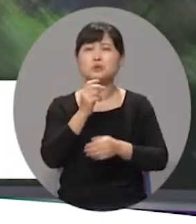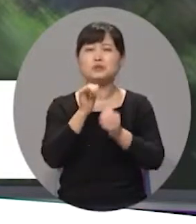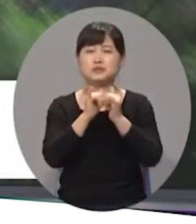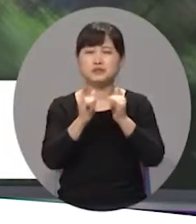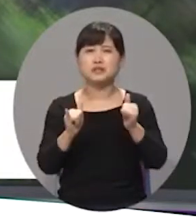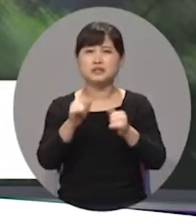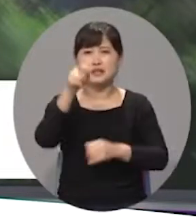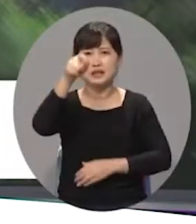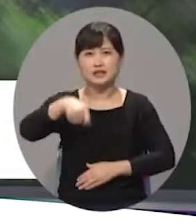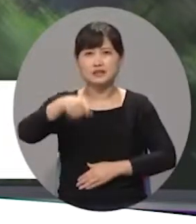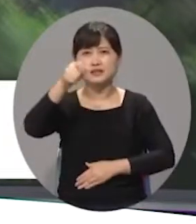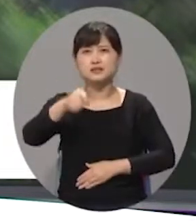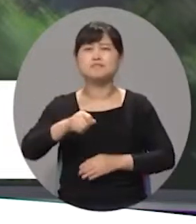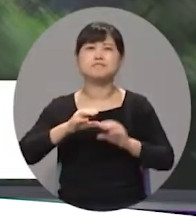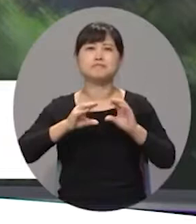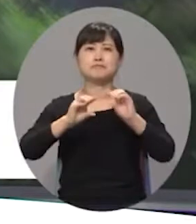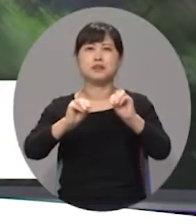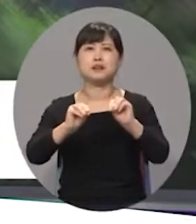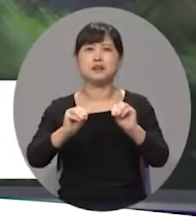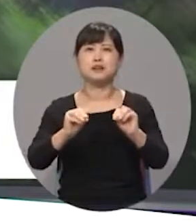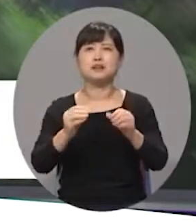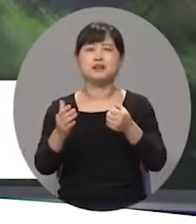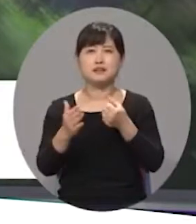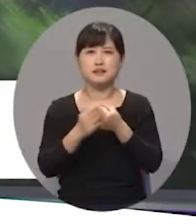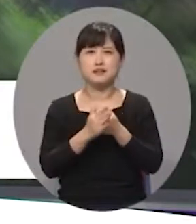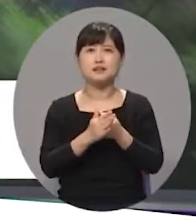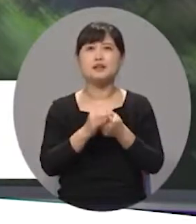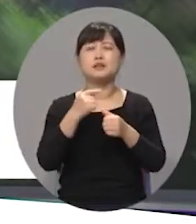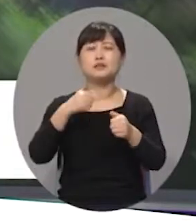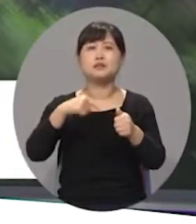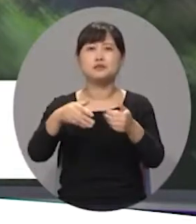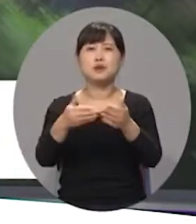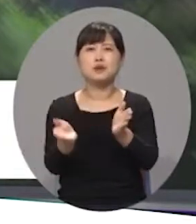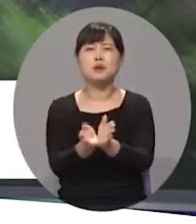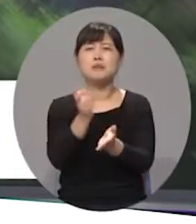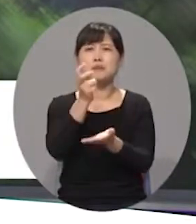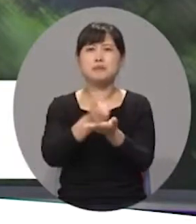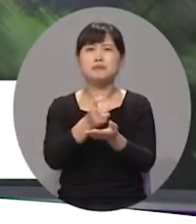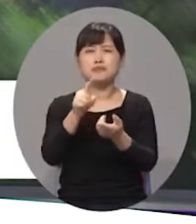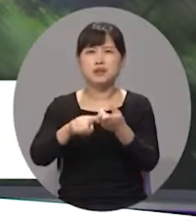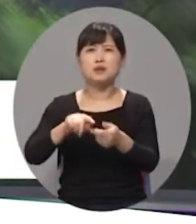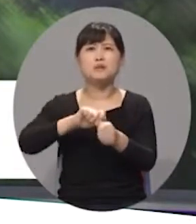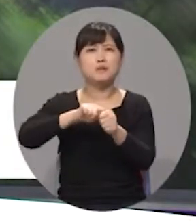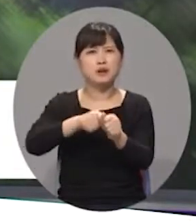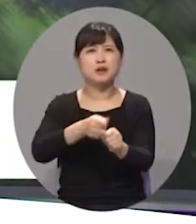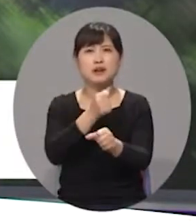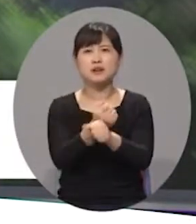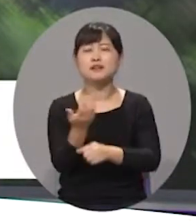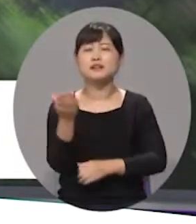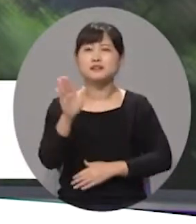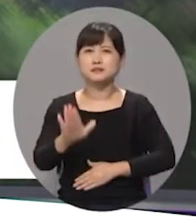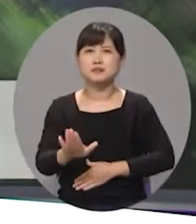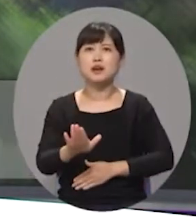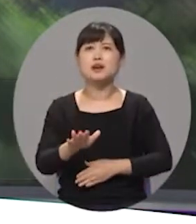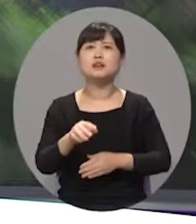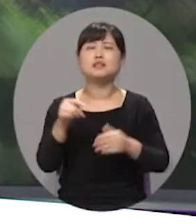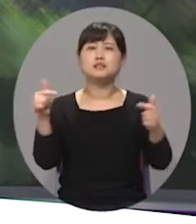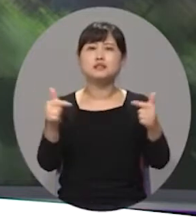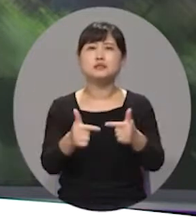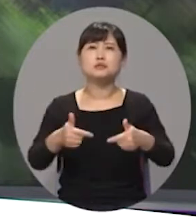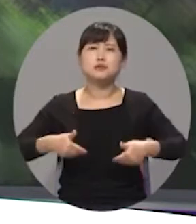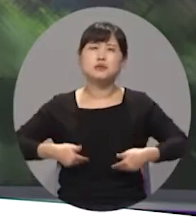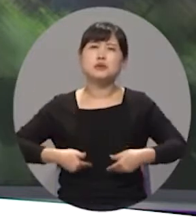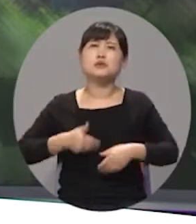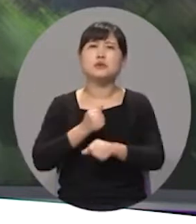결제를 중단시켰기 때문이라고 하는데요. 교육당국은 원칙대로 처분을 내렸다는 입장이지만 치료를 받아야 하는